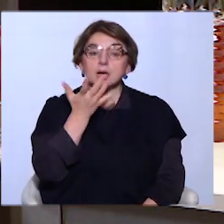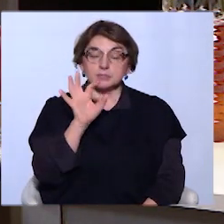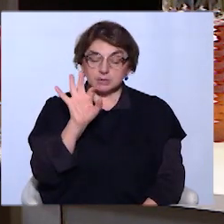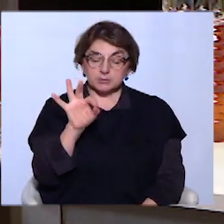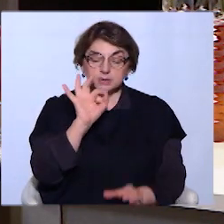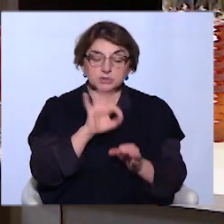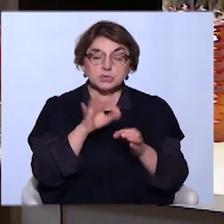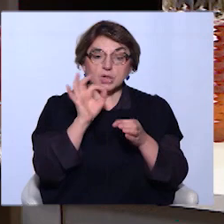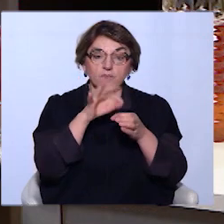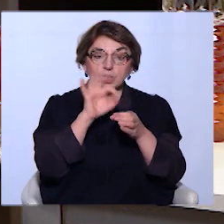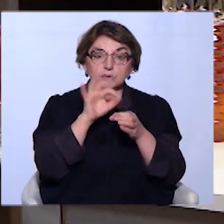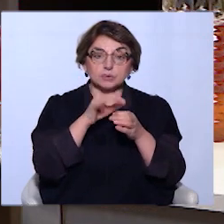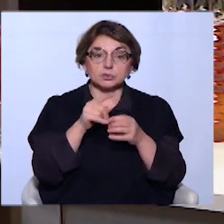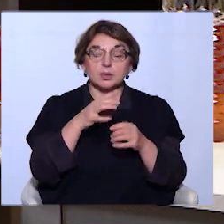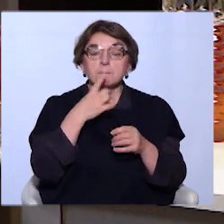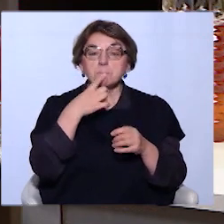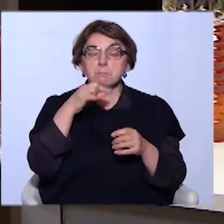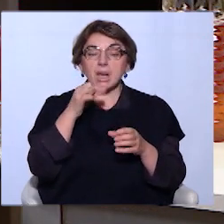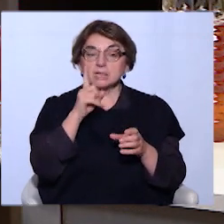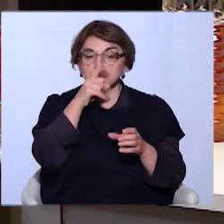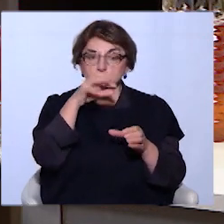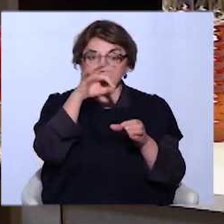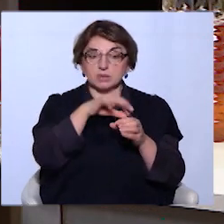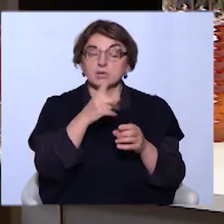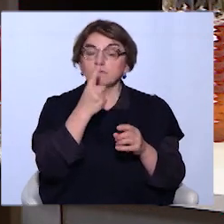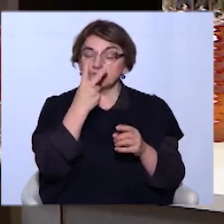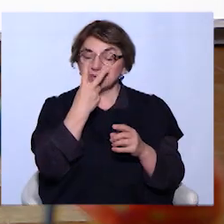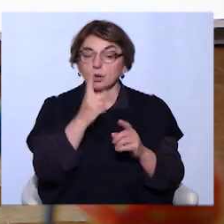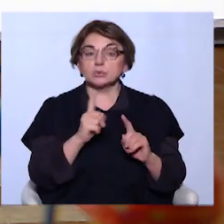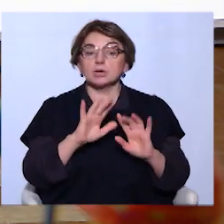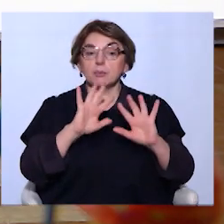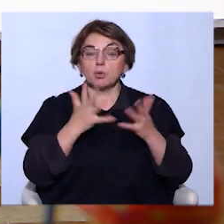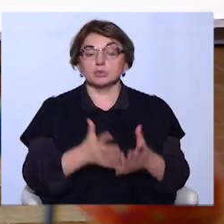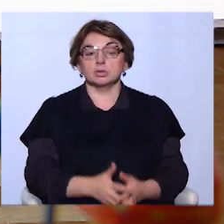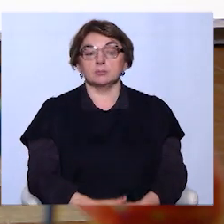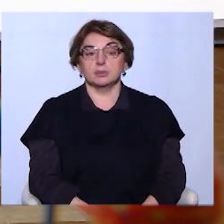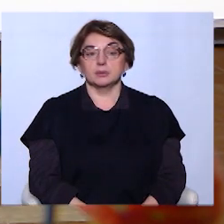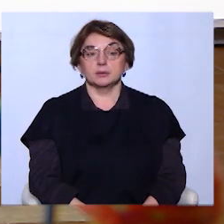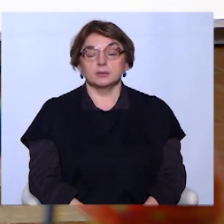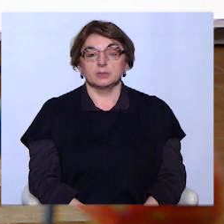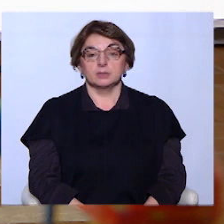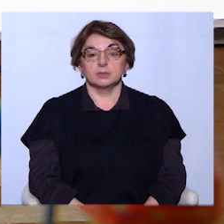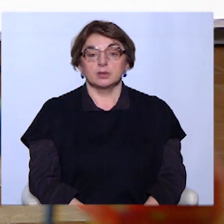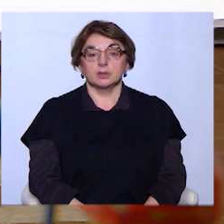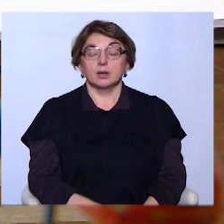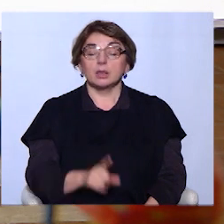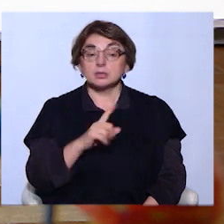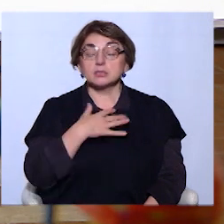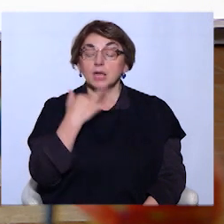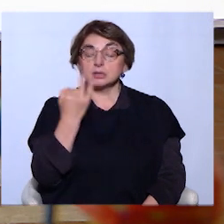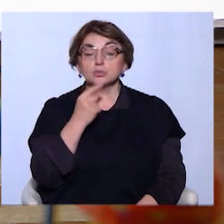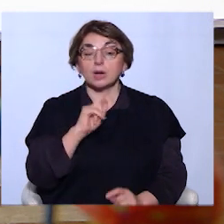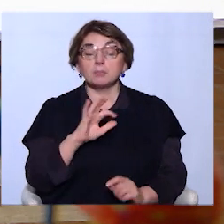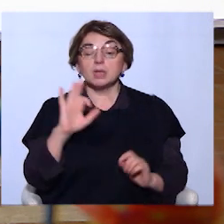თუთიისა ჩავაგდოთ მარილმჟავაში და ვნახოთ, წავა თუ არა რაიმე ქიმიური